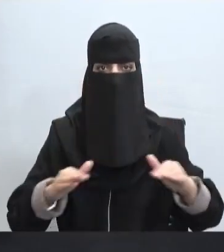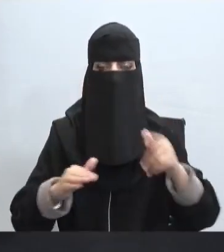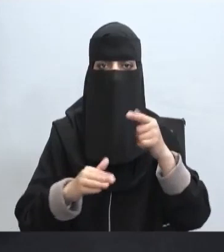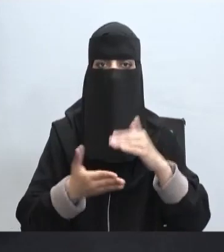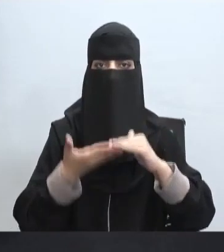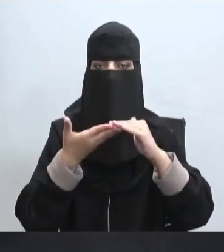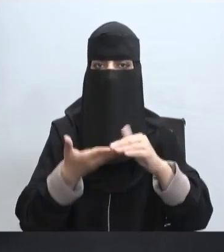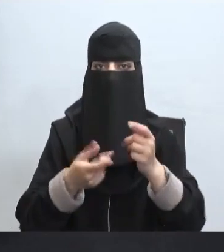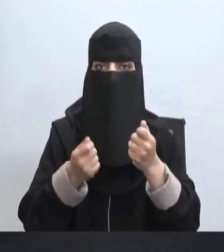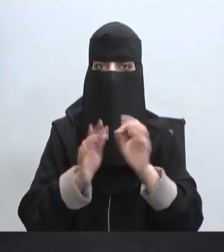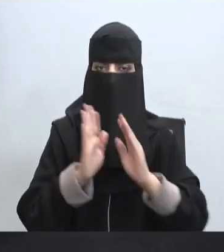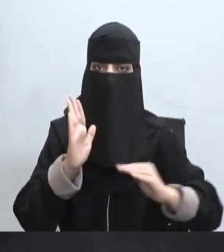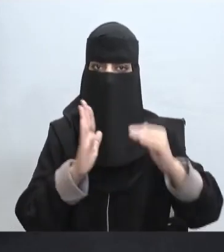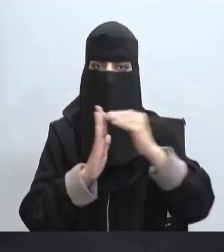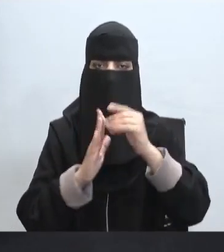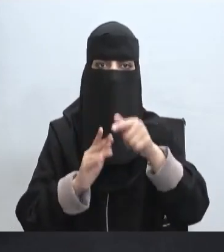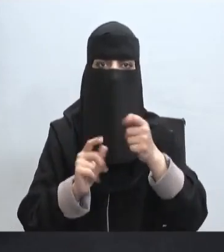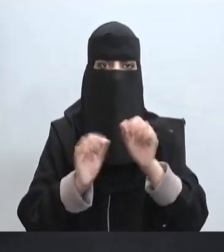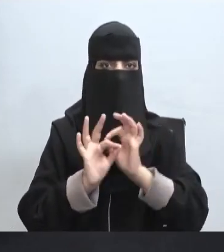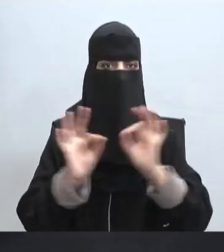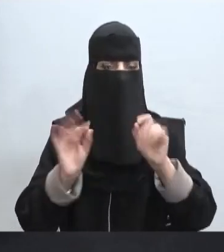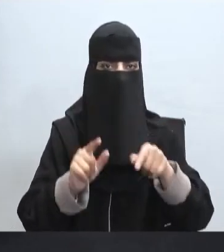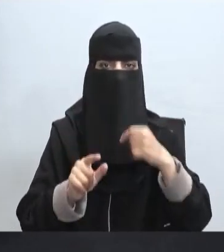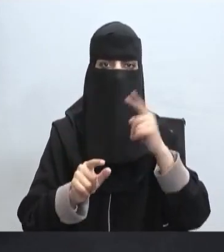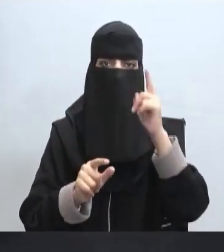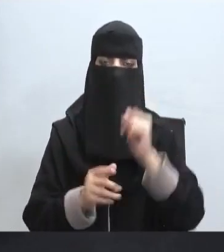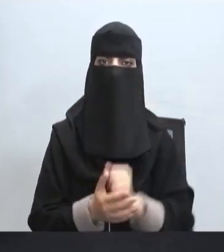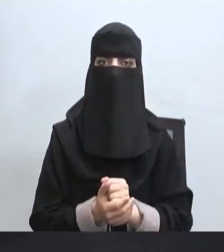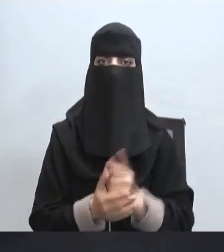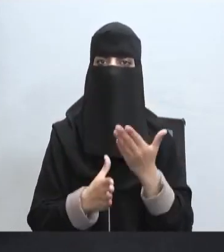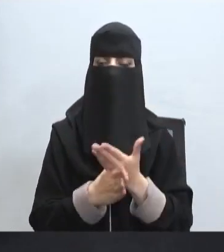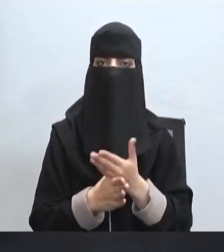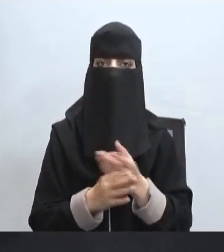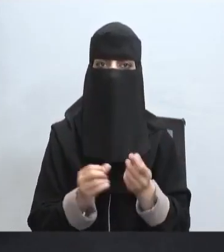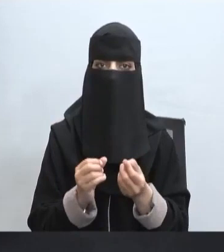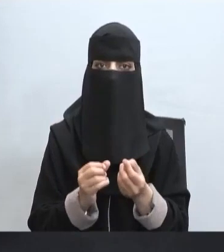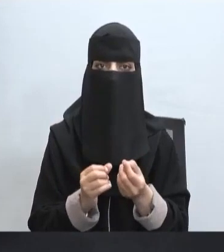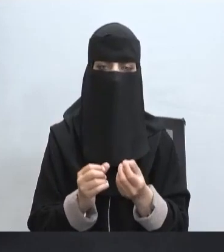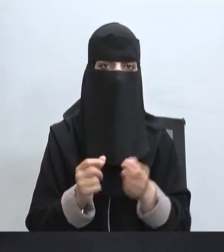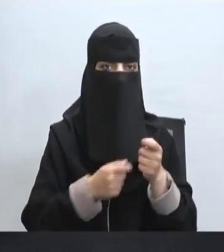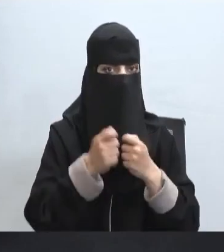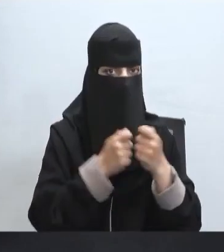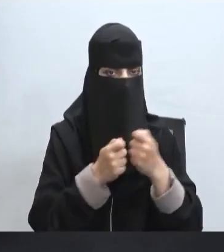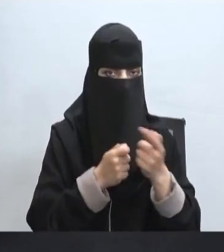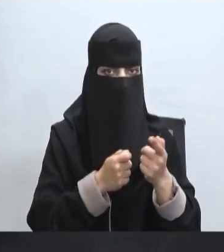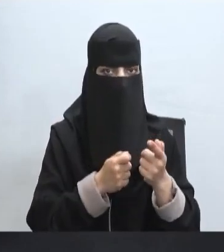يساعدك على الامان المالي باذن الله عز وجل لانه متى ما كان لك لديك